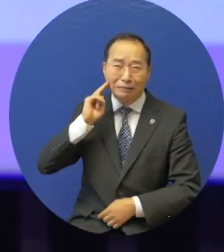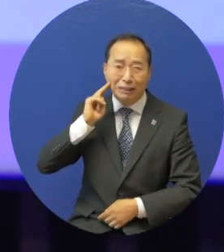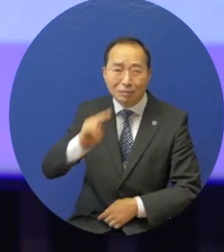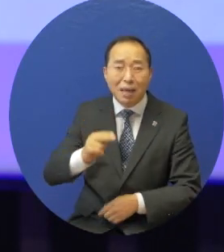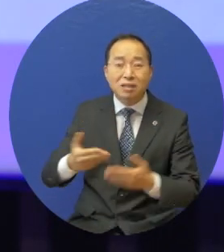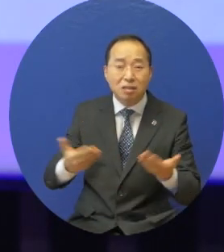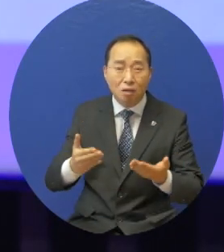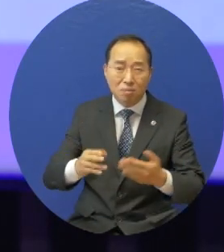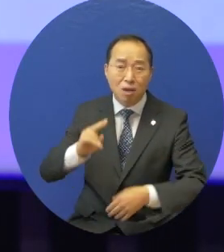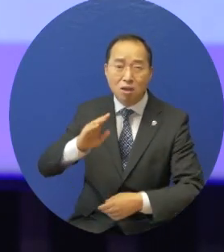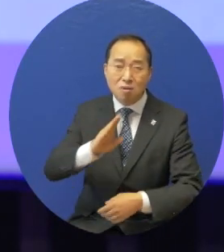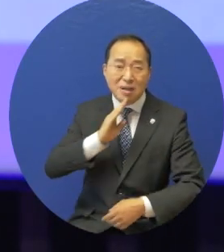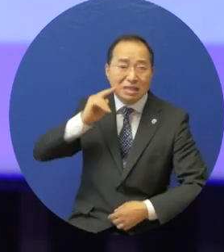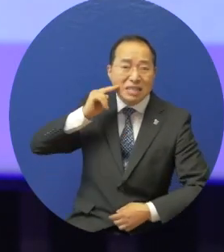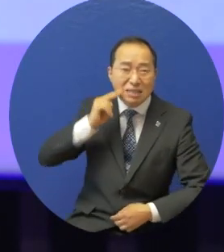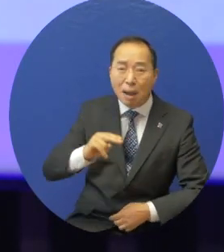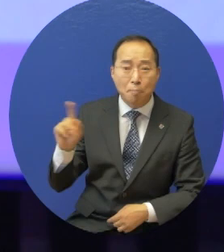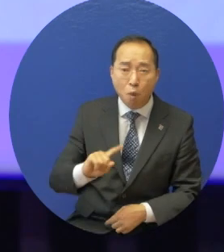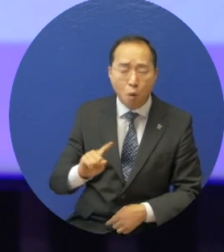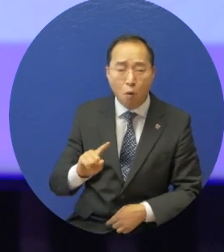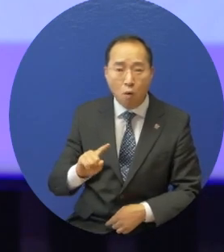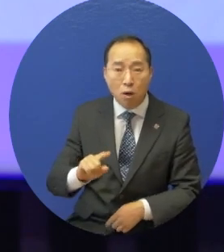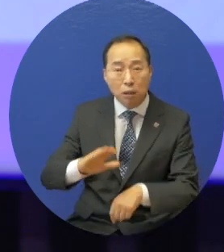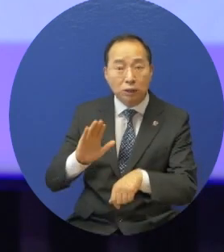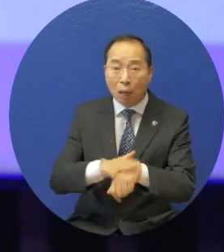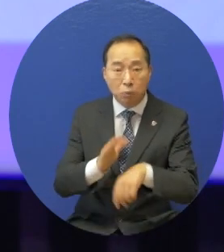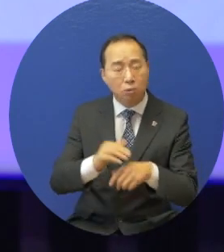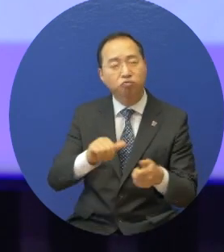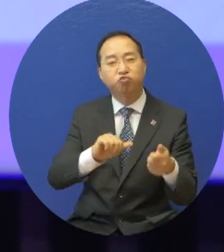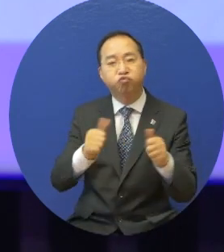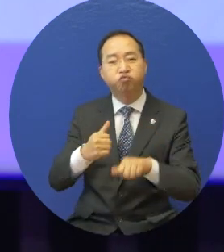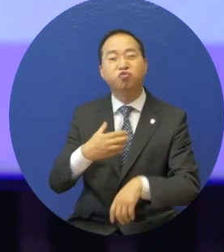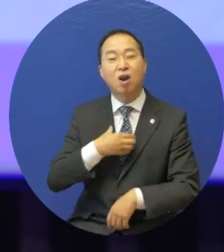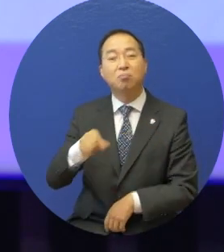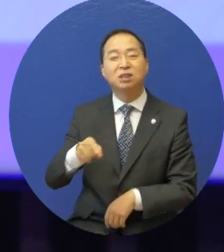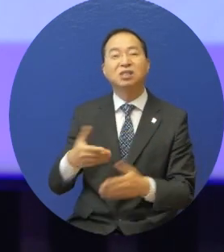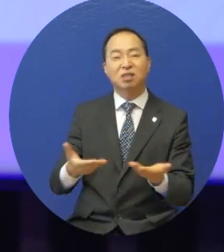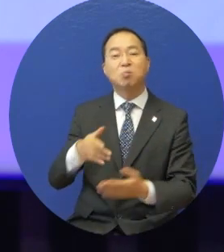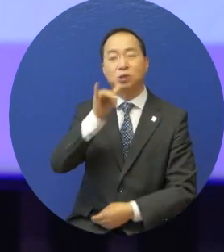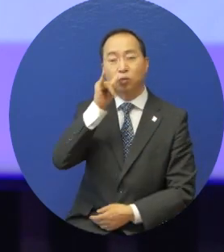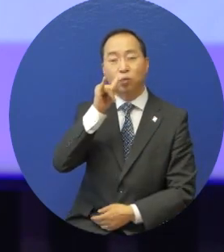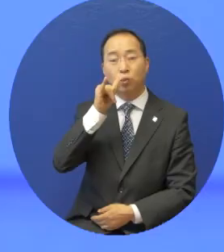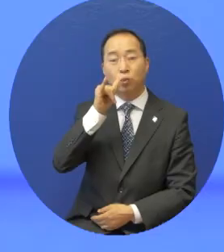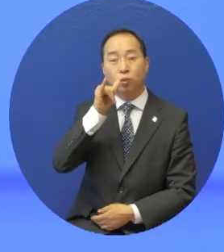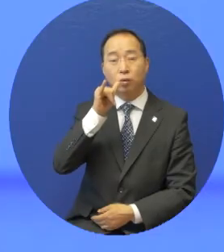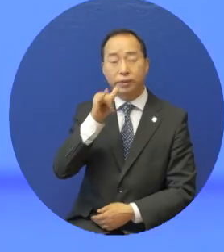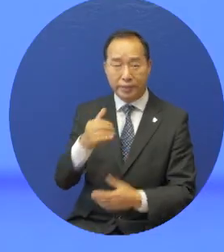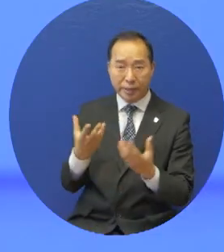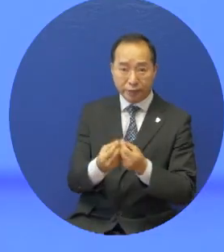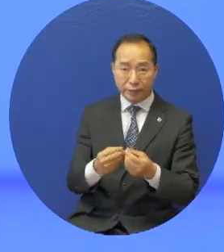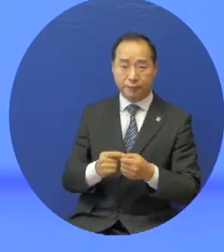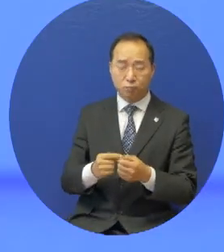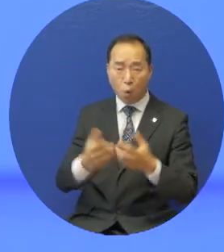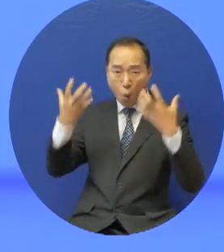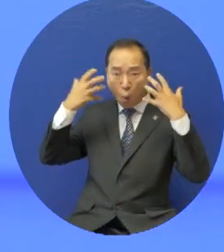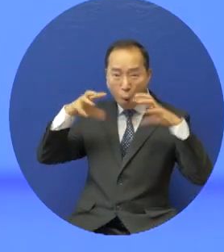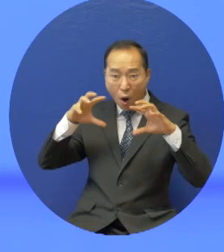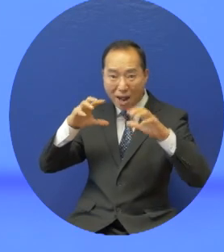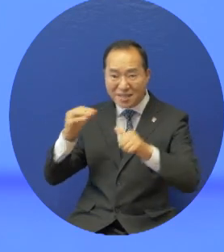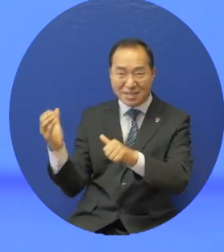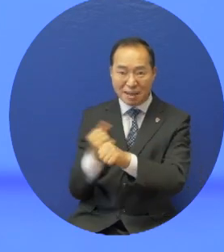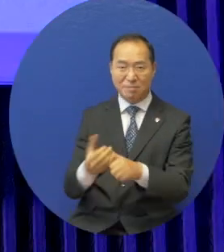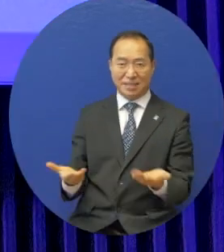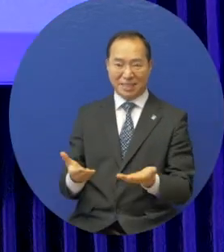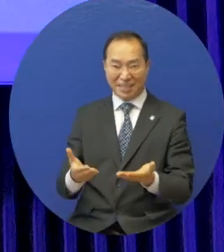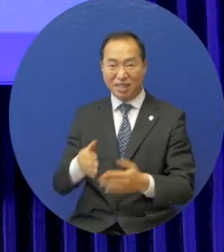얼마나 극했느냐. 정말 극했습니다. 목숨을 내걸고 했던 직업들이 많아요. 예를 들면 호랑이 잡는 직업, 뱀을